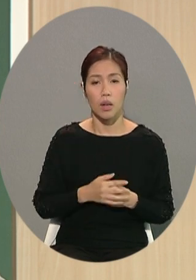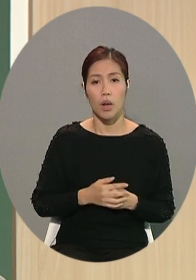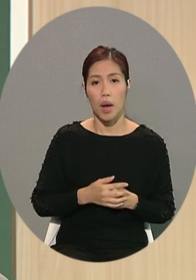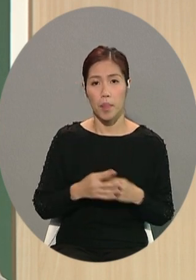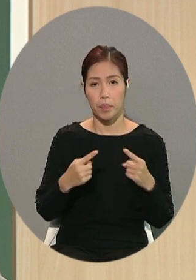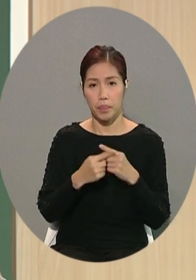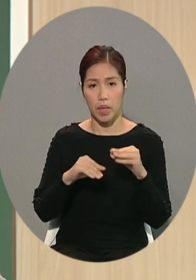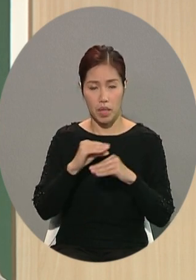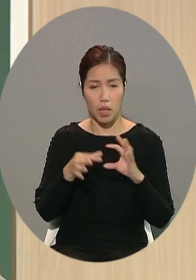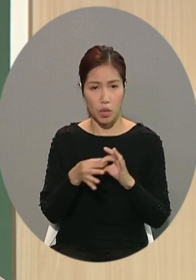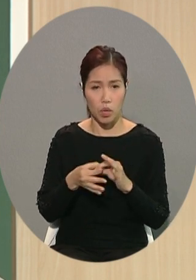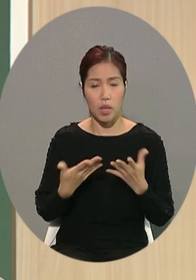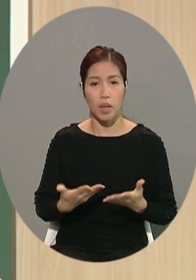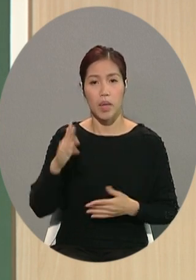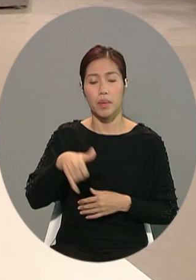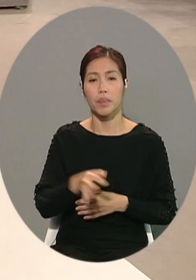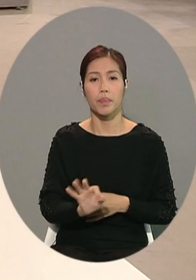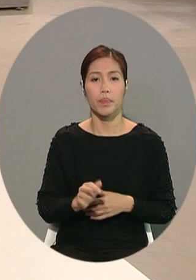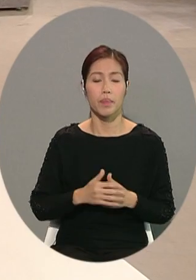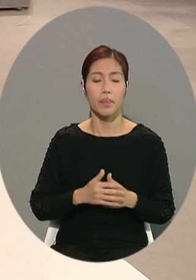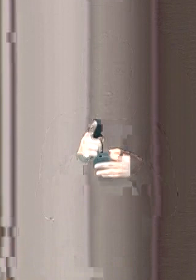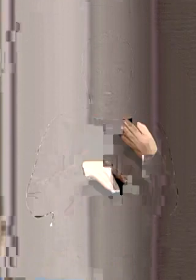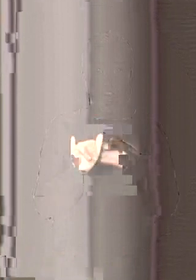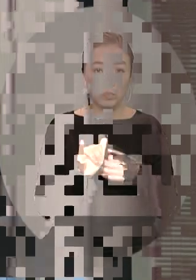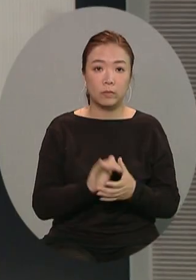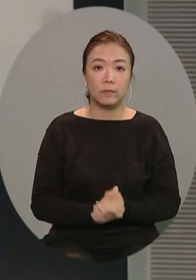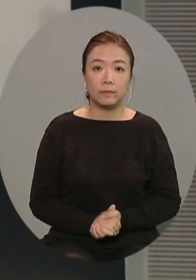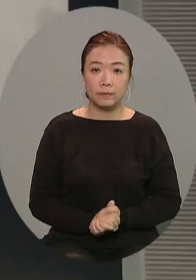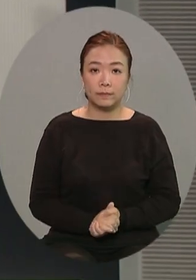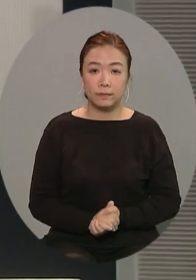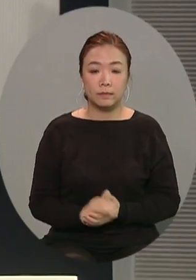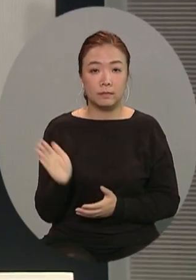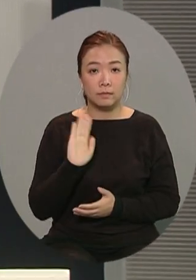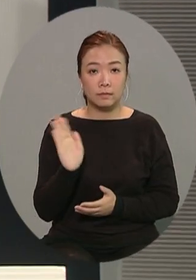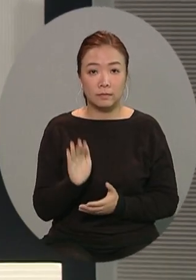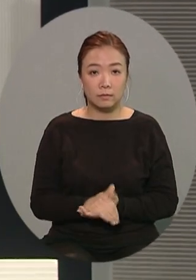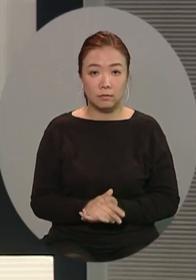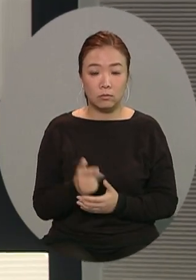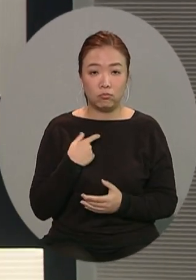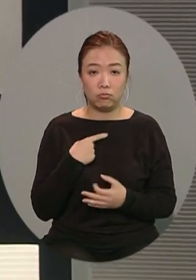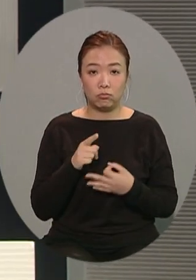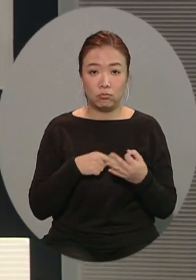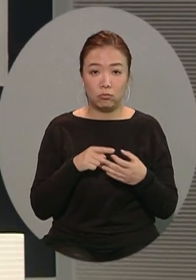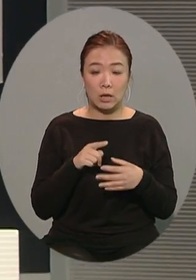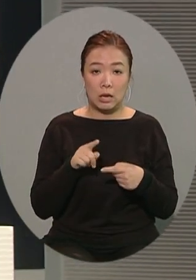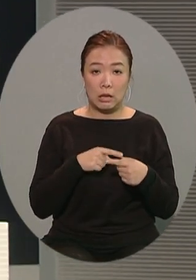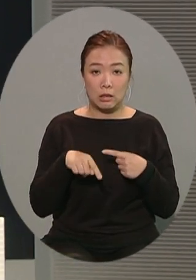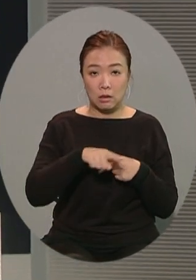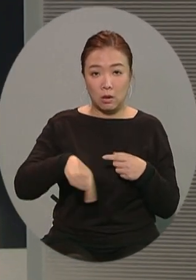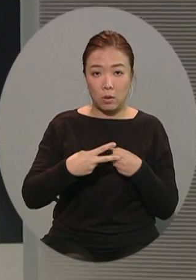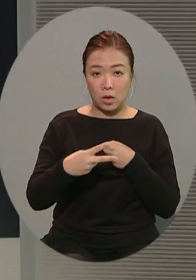建聯，佢唔參與今晚嘅論壇。再次， 大家好。我是大圍區二號候選人袁